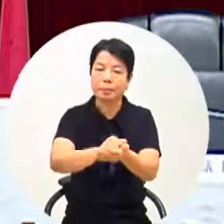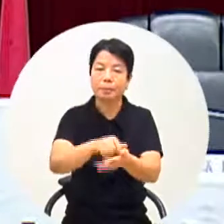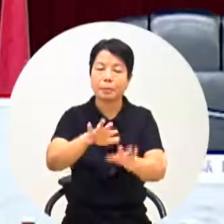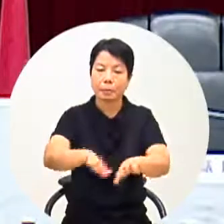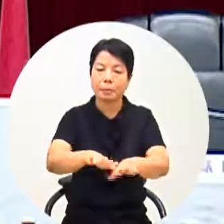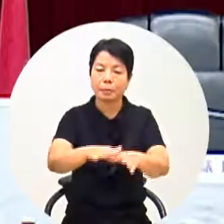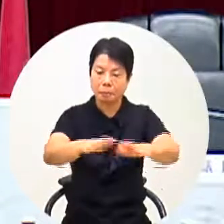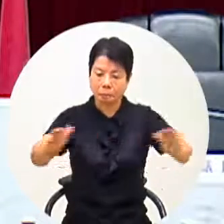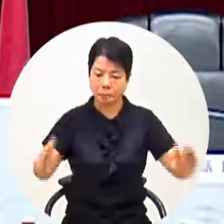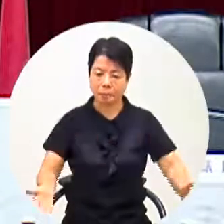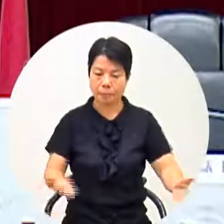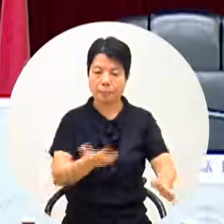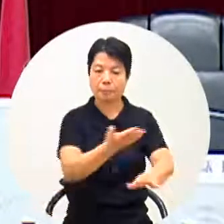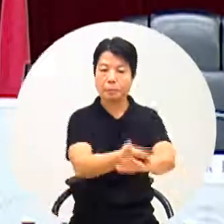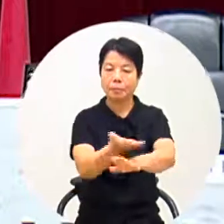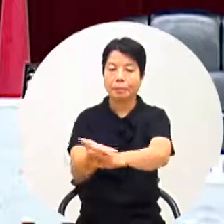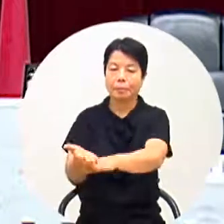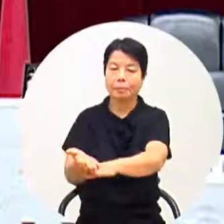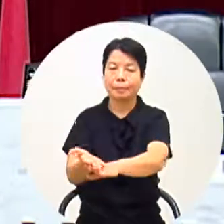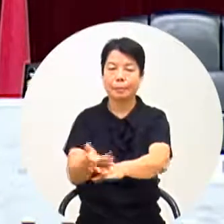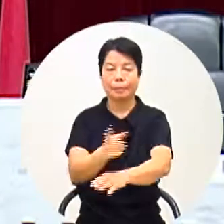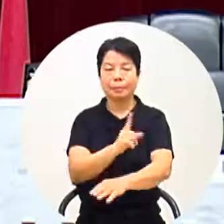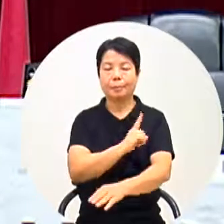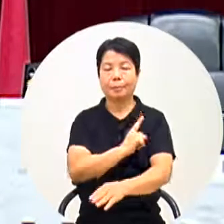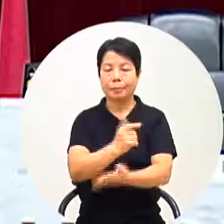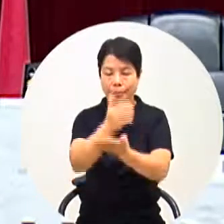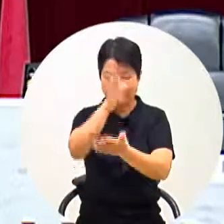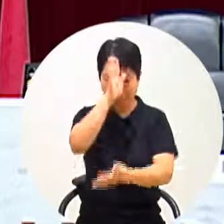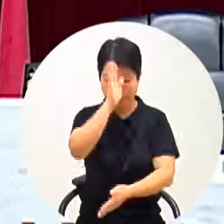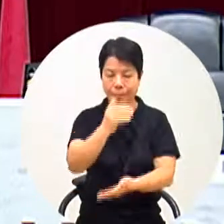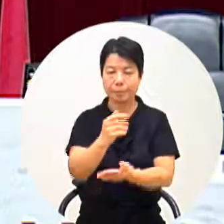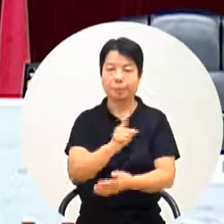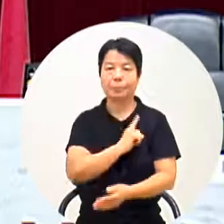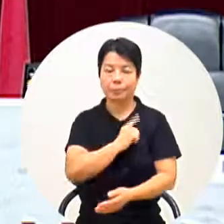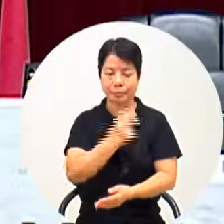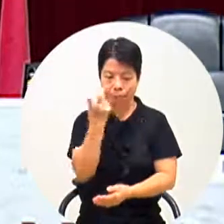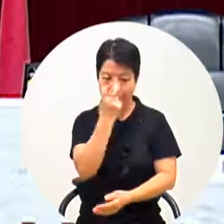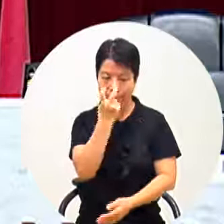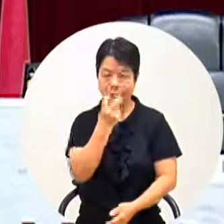位议员的桌上，请参阅。